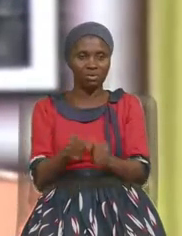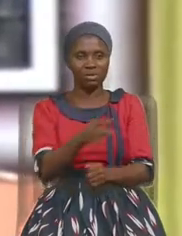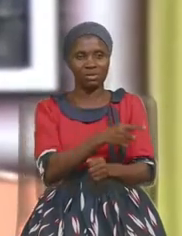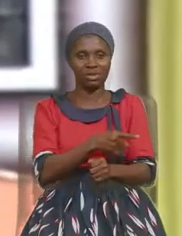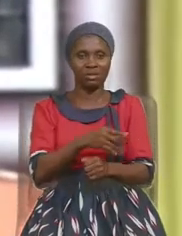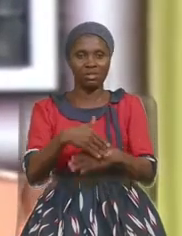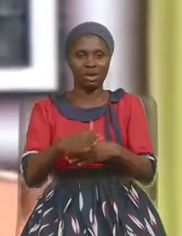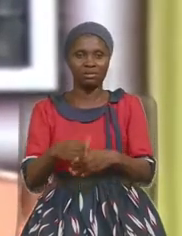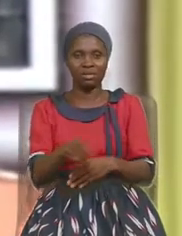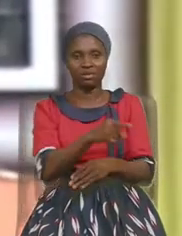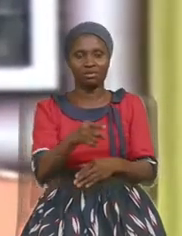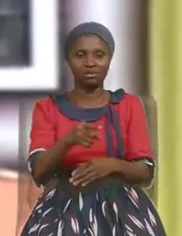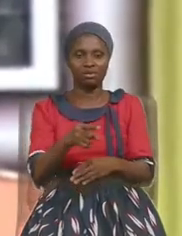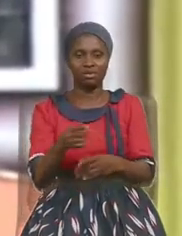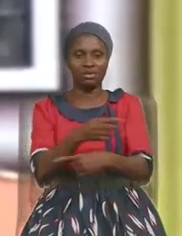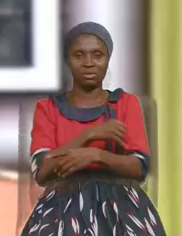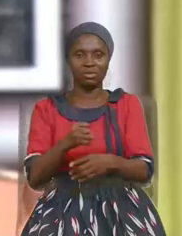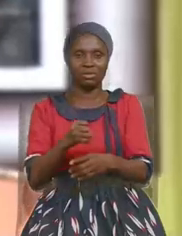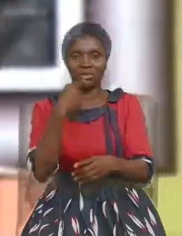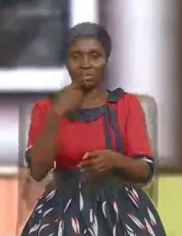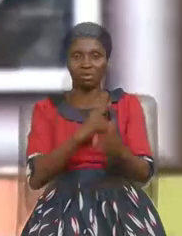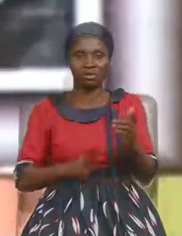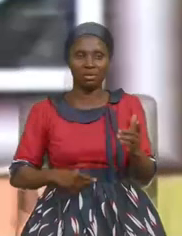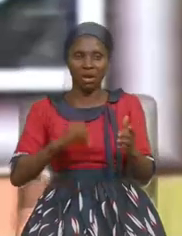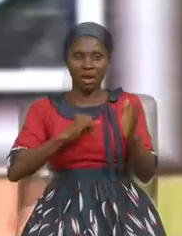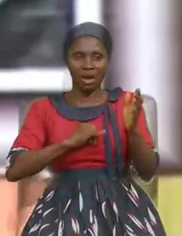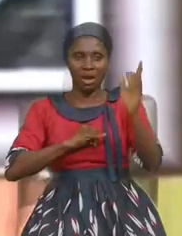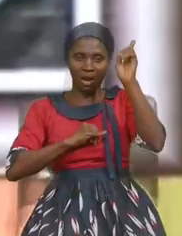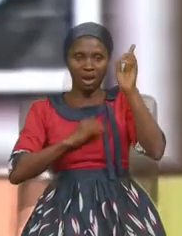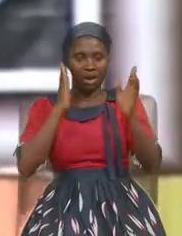Seigneur, je mettrai mes lois dans leur cœur